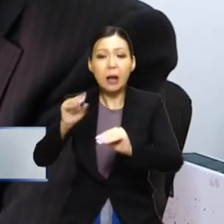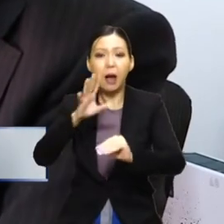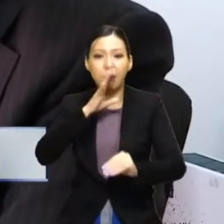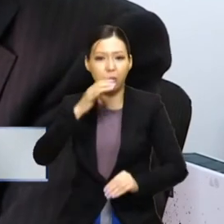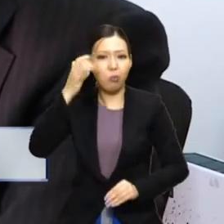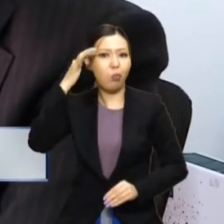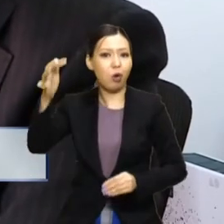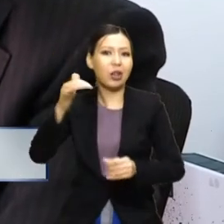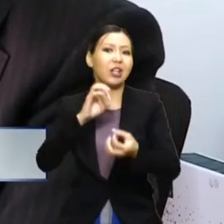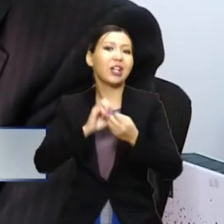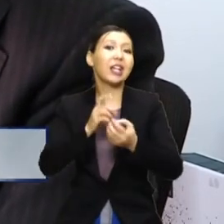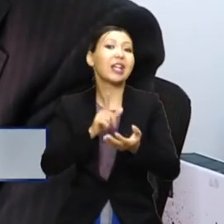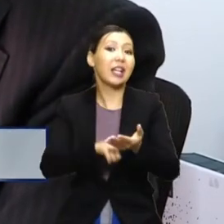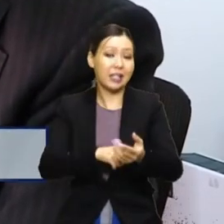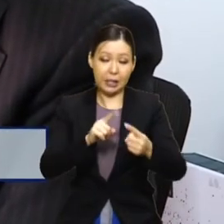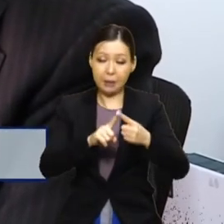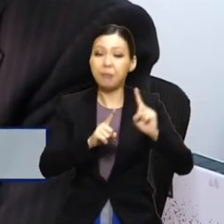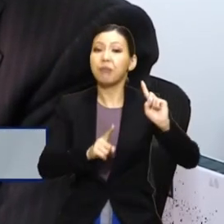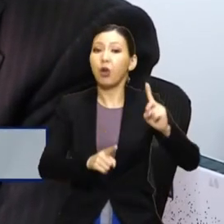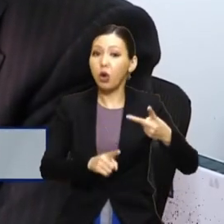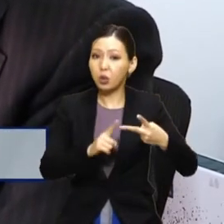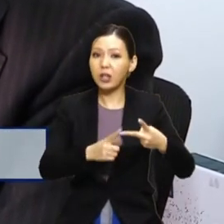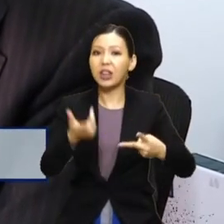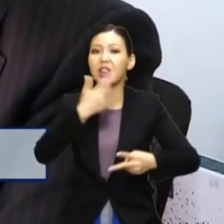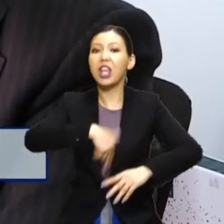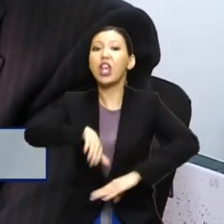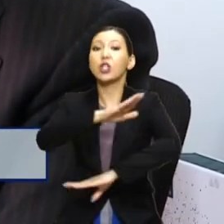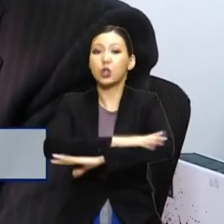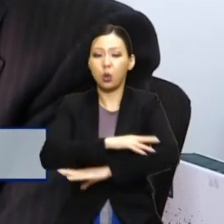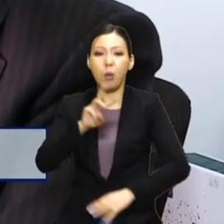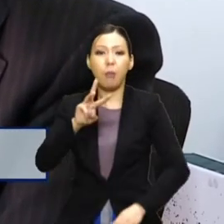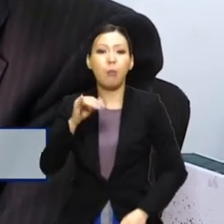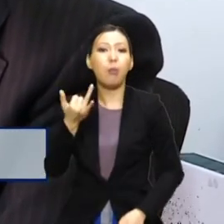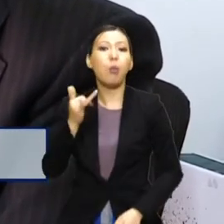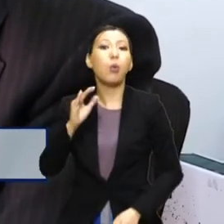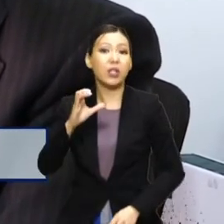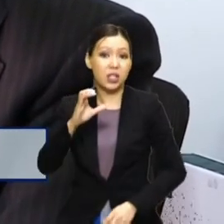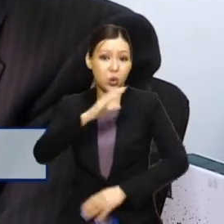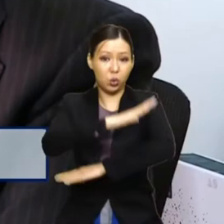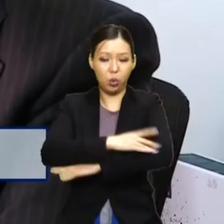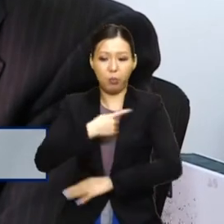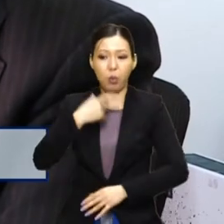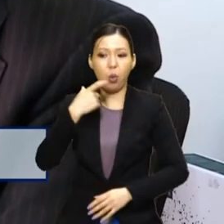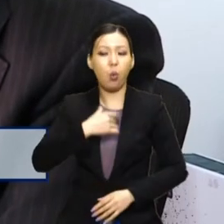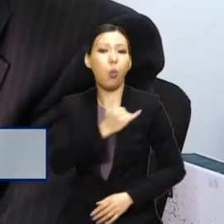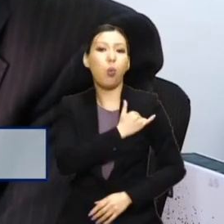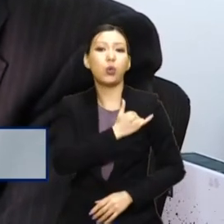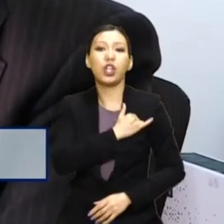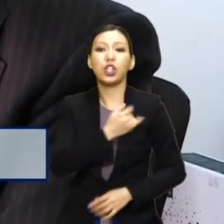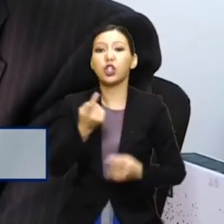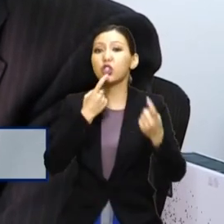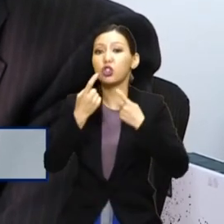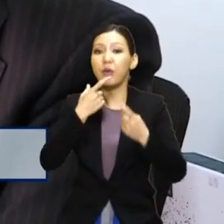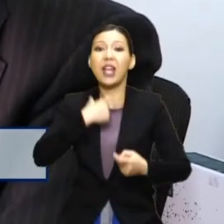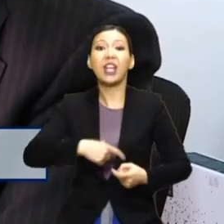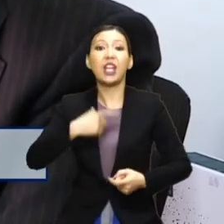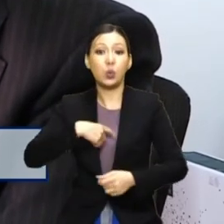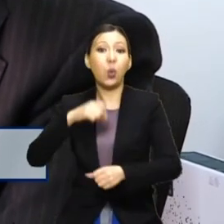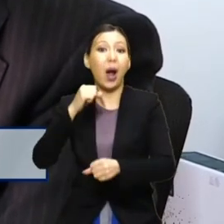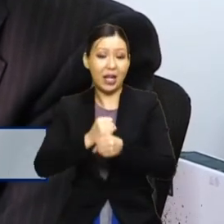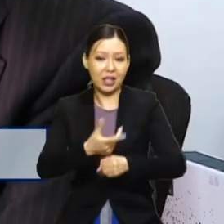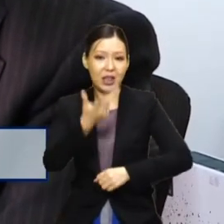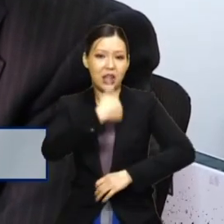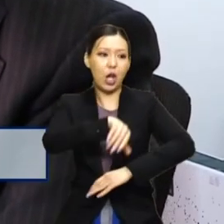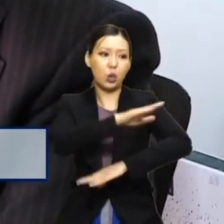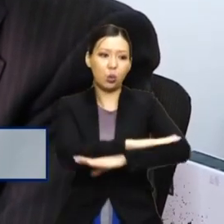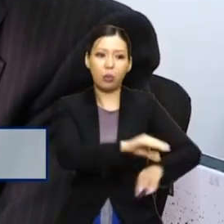байна. Хоёрдугаарт их сургууль би одоо бас Монгол Улсын их сургуулийн удирдлах зөвлөлийн гишүүнээр ажилладаг. За бас их сургуульд багшлаад их